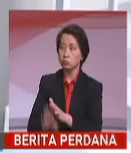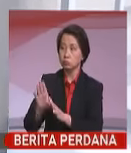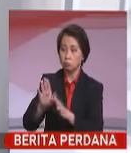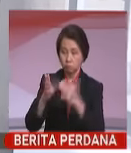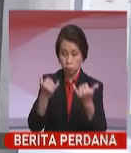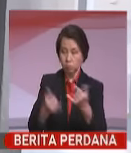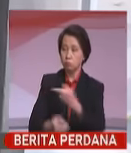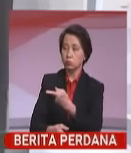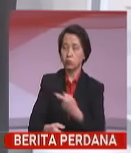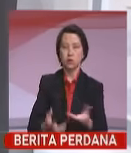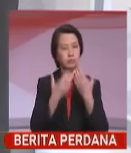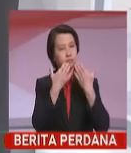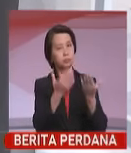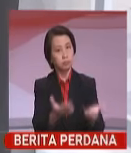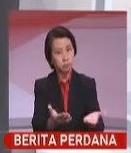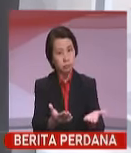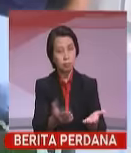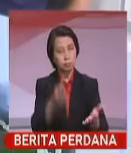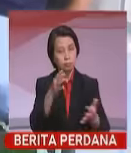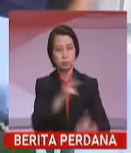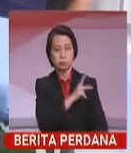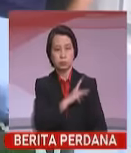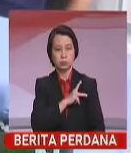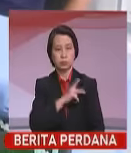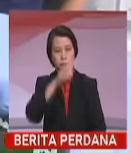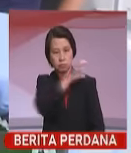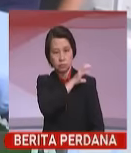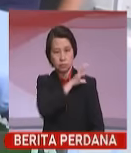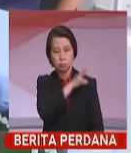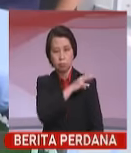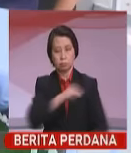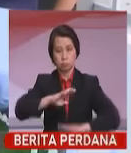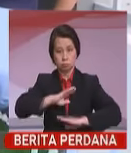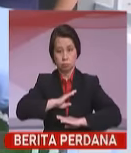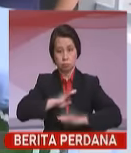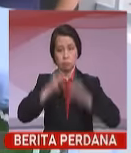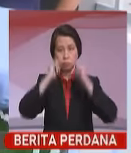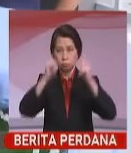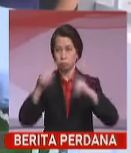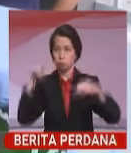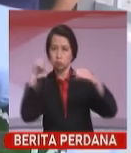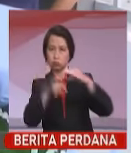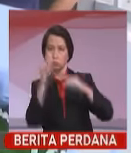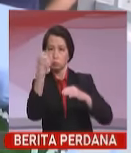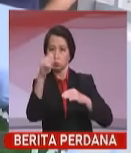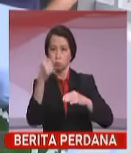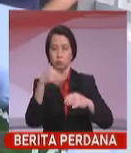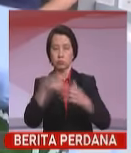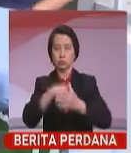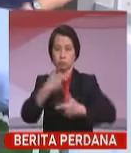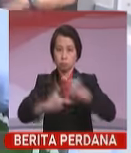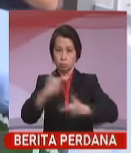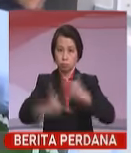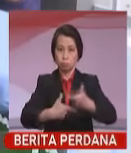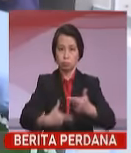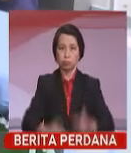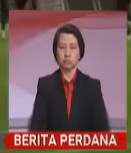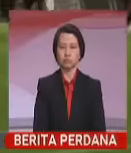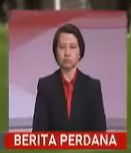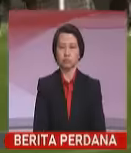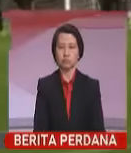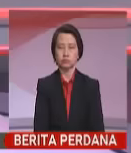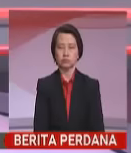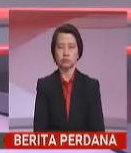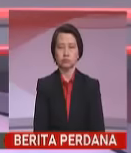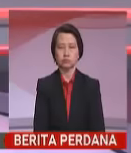musim ini, beliau berterima kasih kepada ketua jurulatih selain berpuas hati dengan kejayaan menjaringkan 10 gol dalam saingan liga.